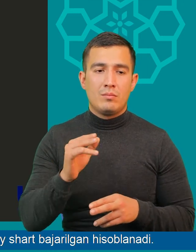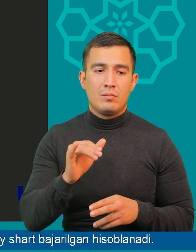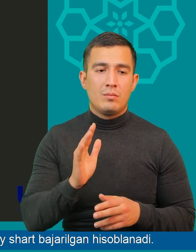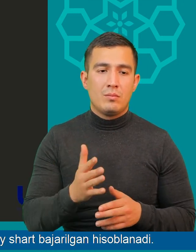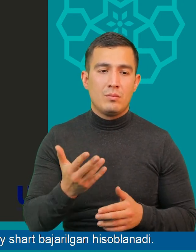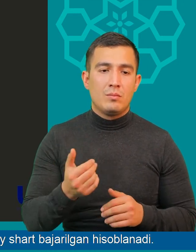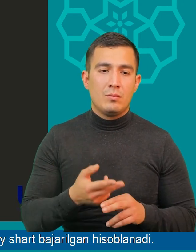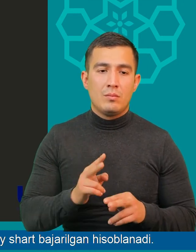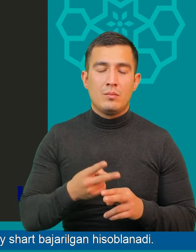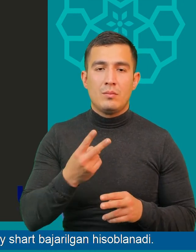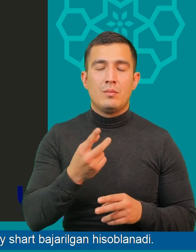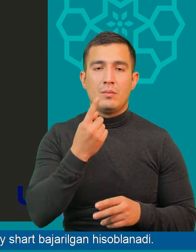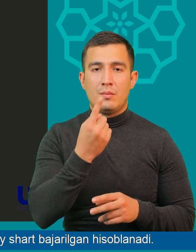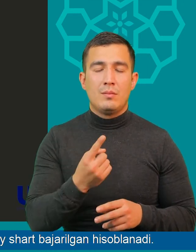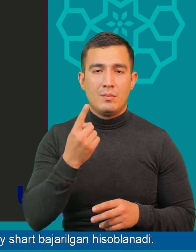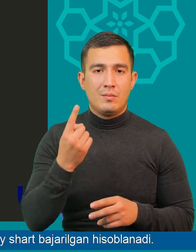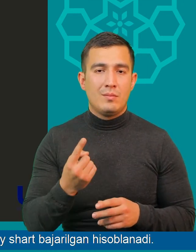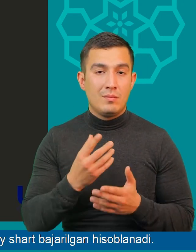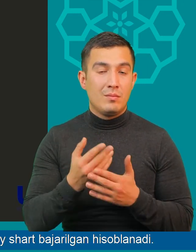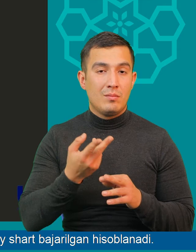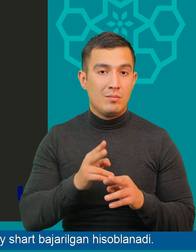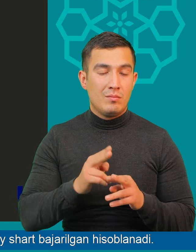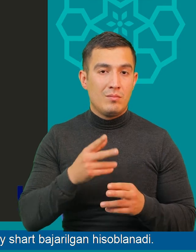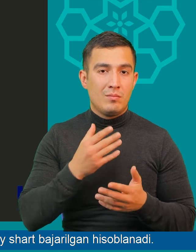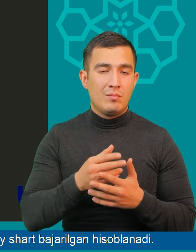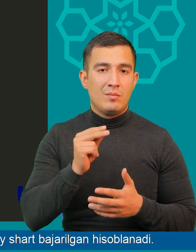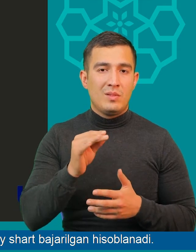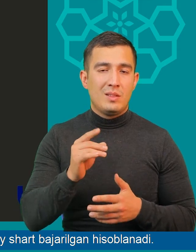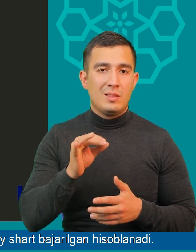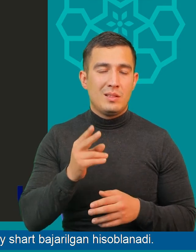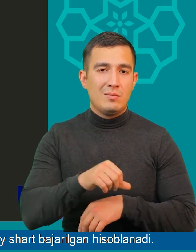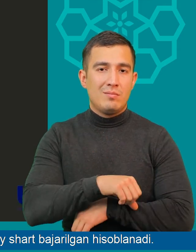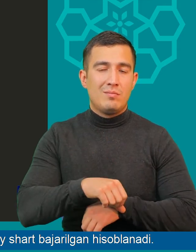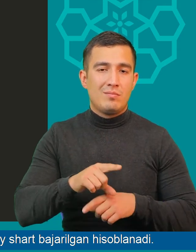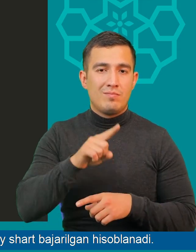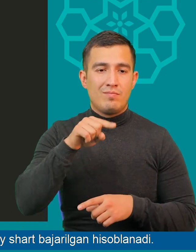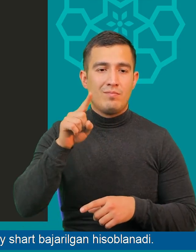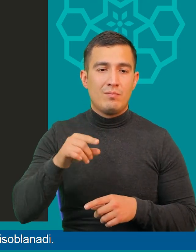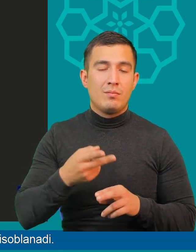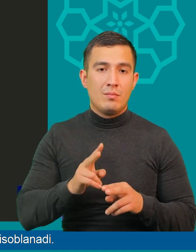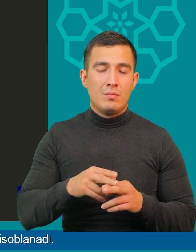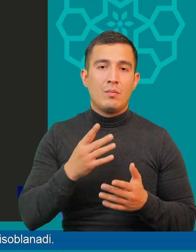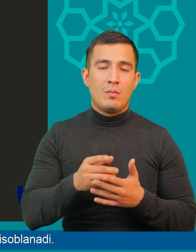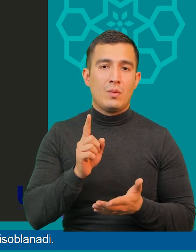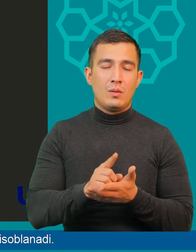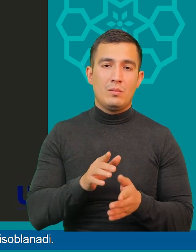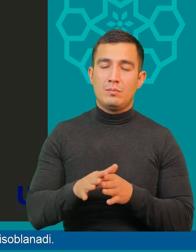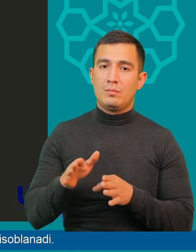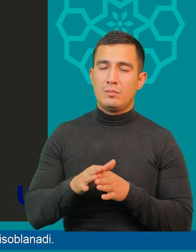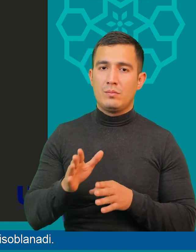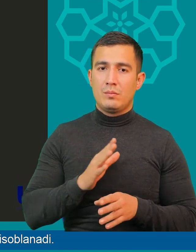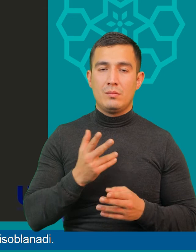holatda shartning birinchisi yoki ikkinchisi ishlaganda ham umumiy shartim bajarilgan hisoblanadi. Ya'ni bitta shartni